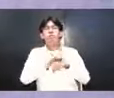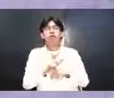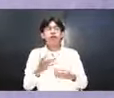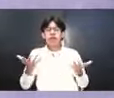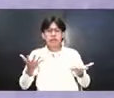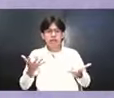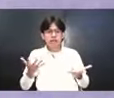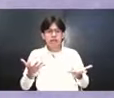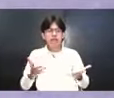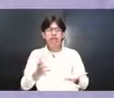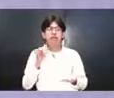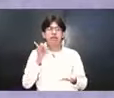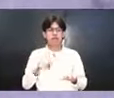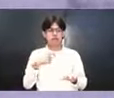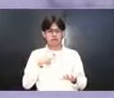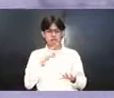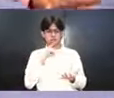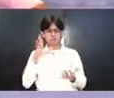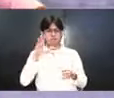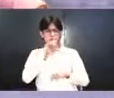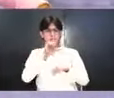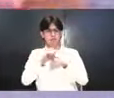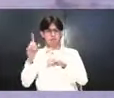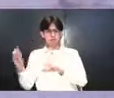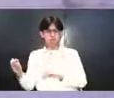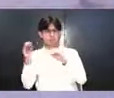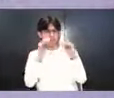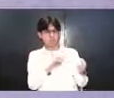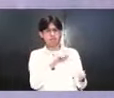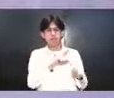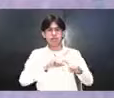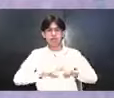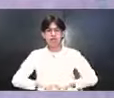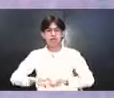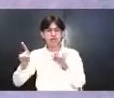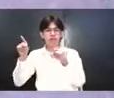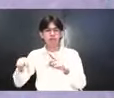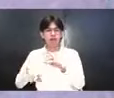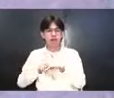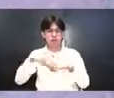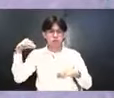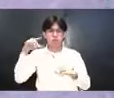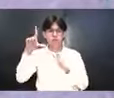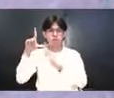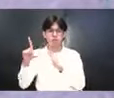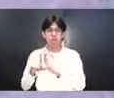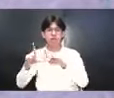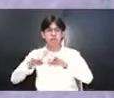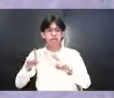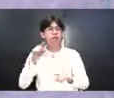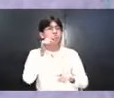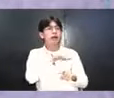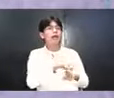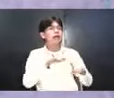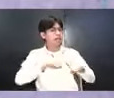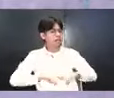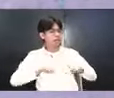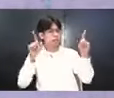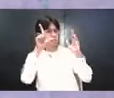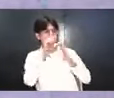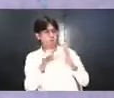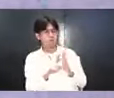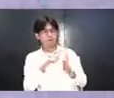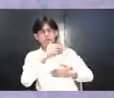lupang pangako. Magkaiba yung nasa labas at magkaiba ang nasa loob ng mga batas